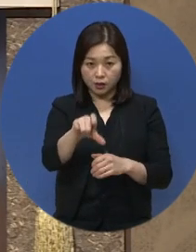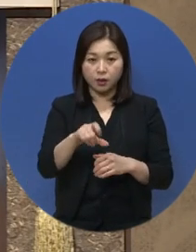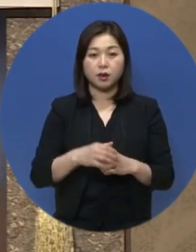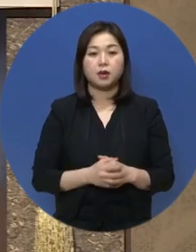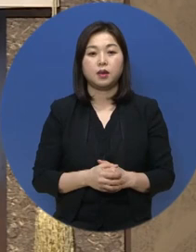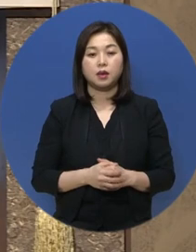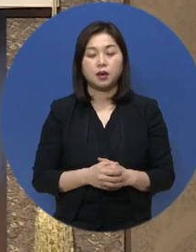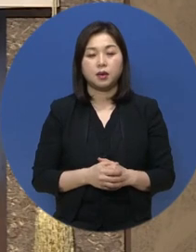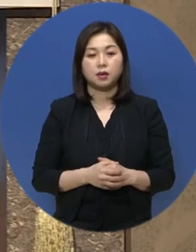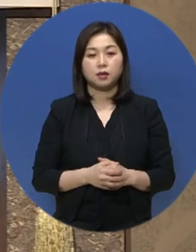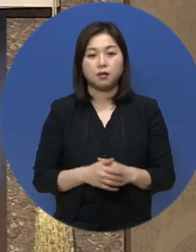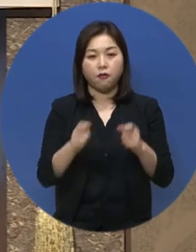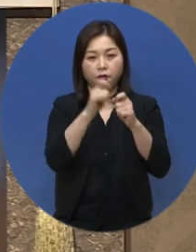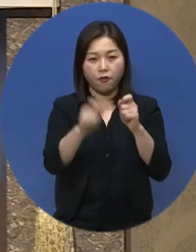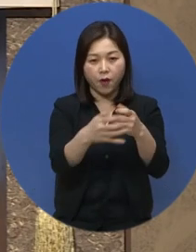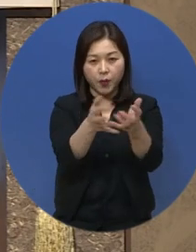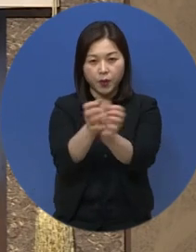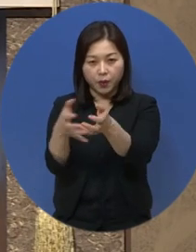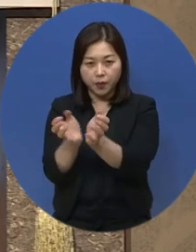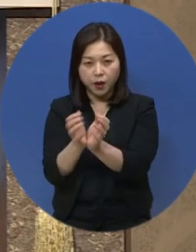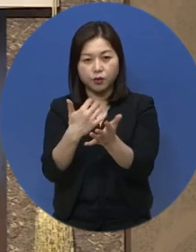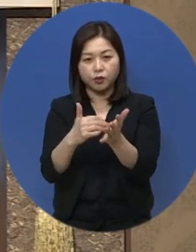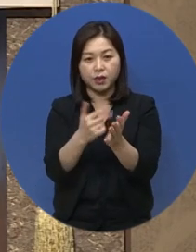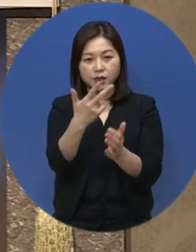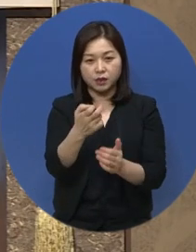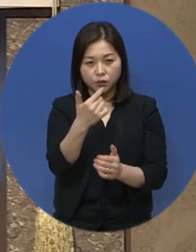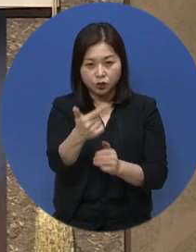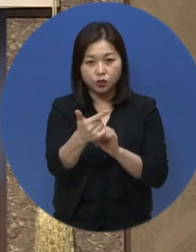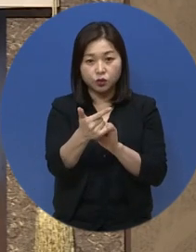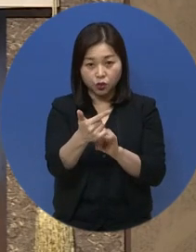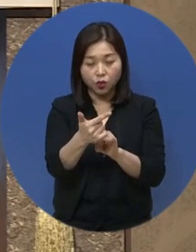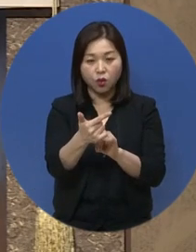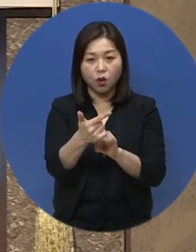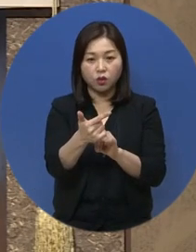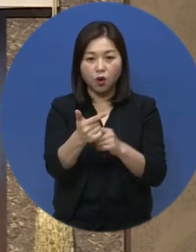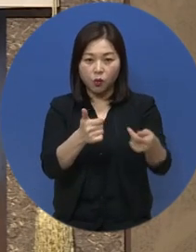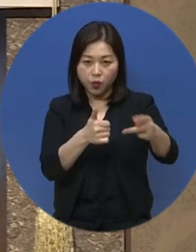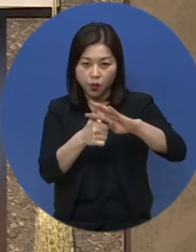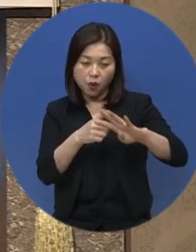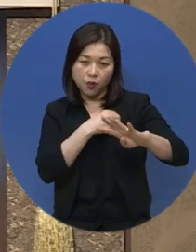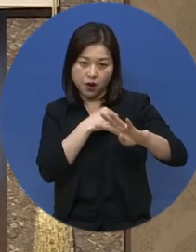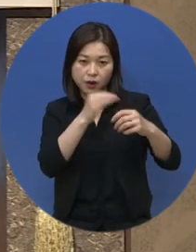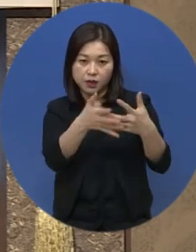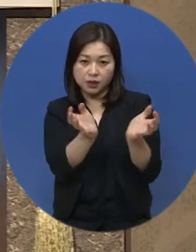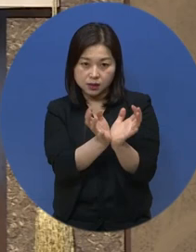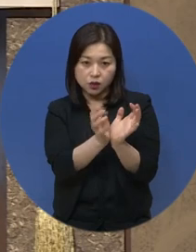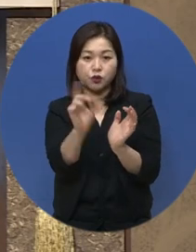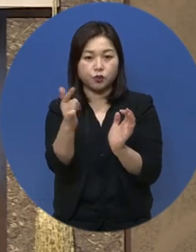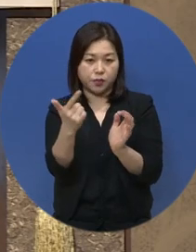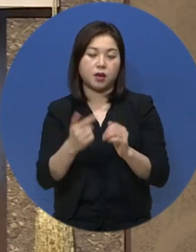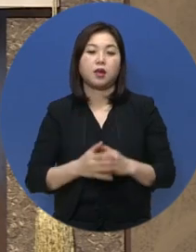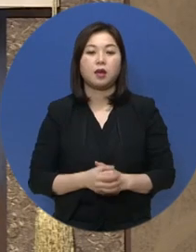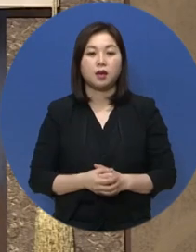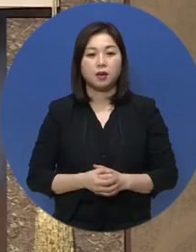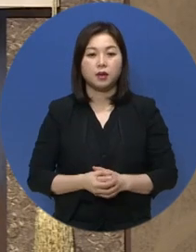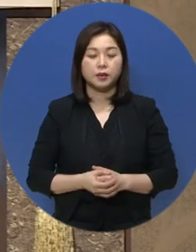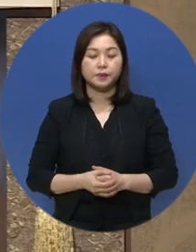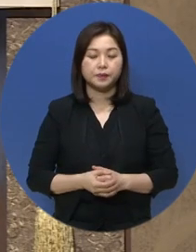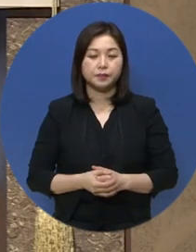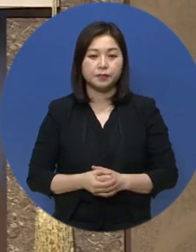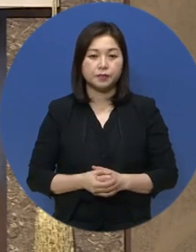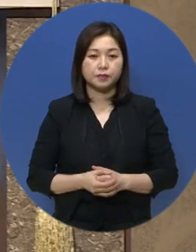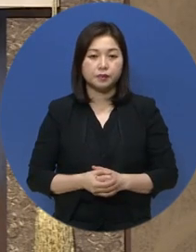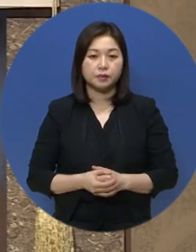76개 지회가 있고 600여 개 단체들이 저 회원단체로 있습니다. 네. 저희도 이제 여느 협회와